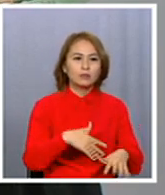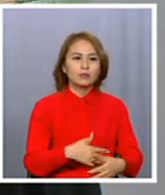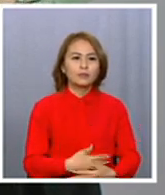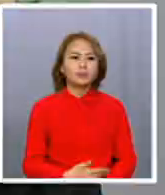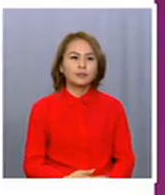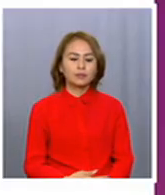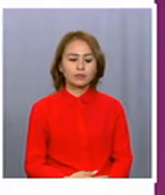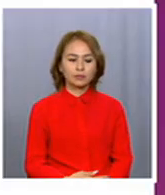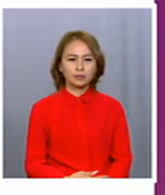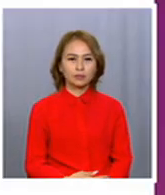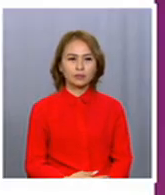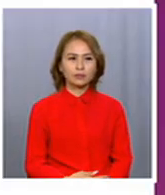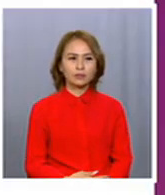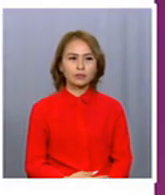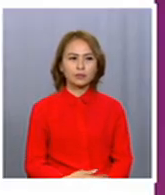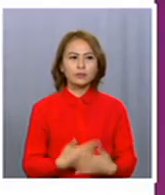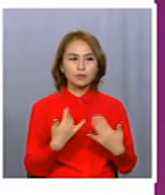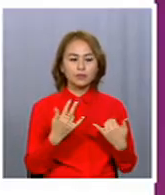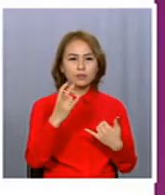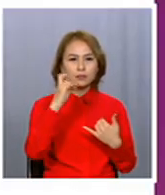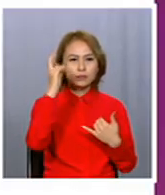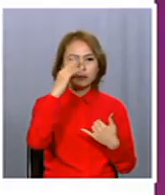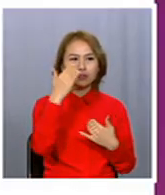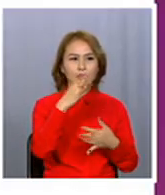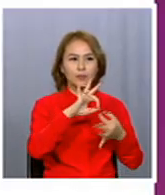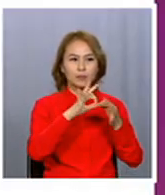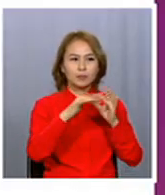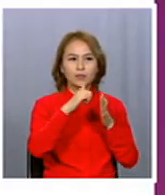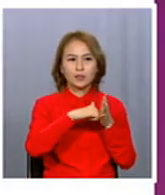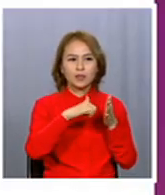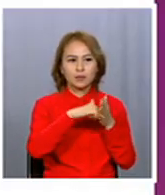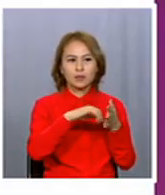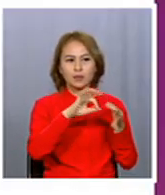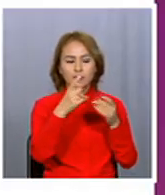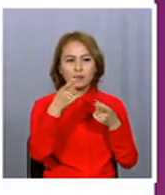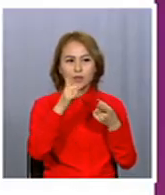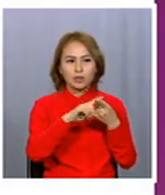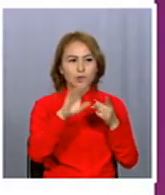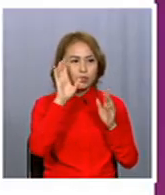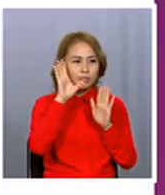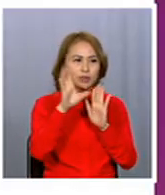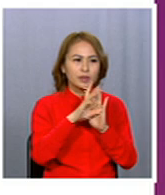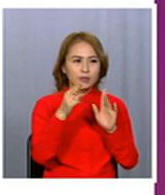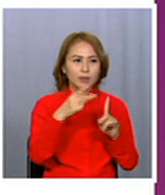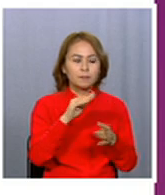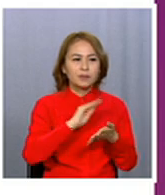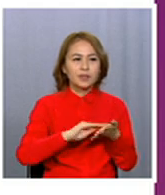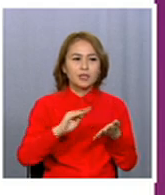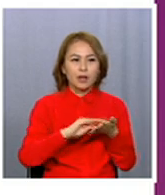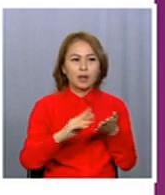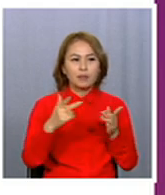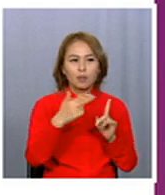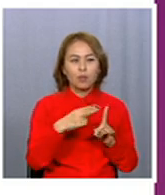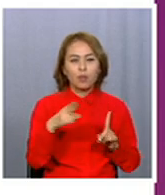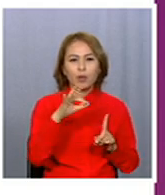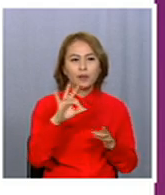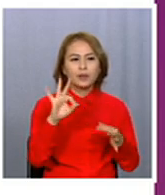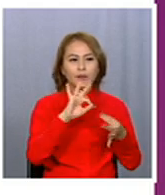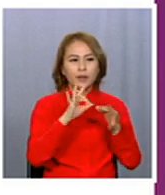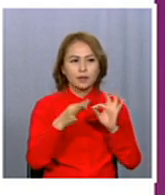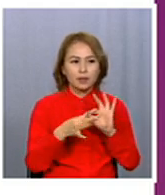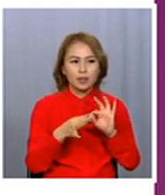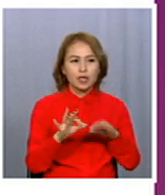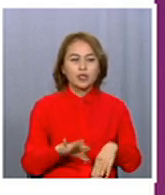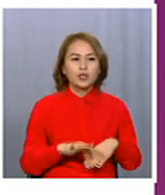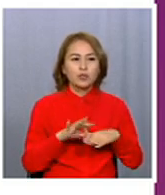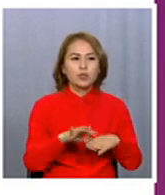воду, ребята. Сегодня на уроке вы определяли причинно-следственную связь в прослушанном тексте, писали предложения по данной